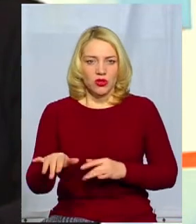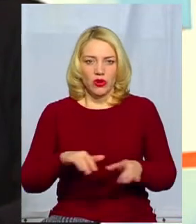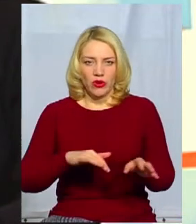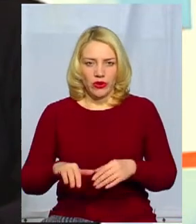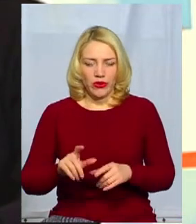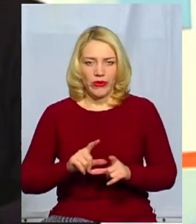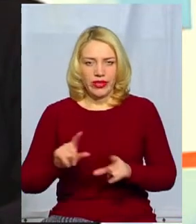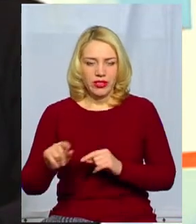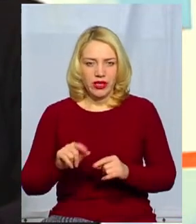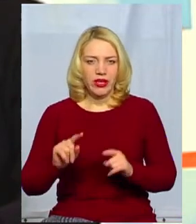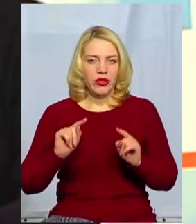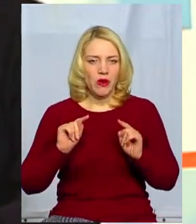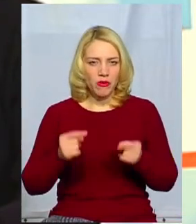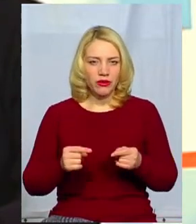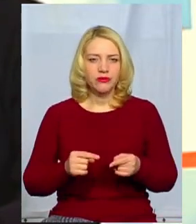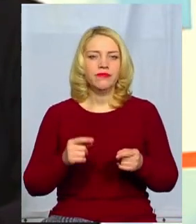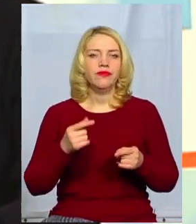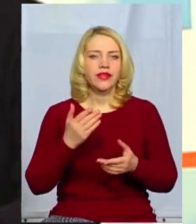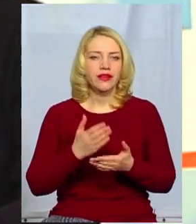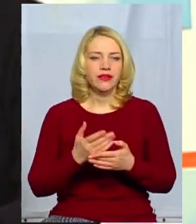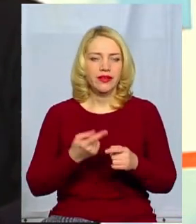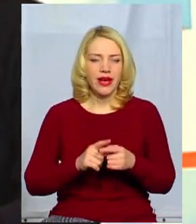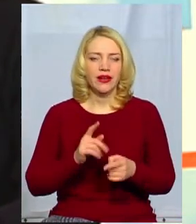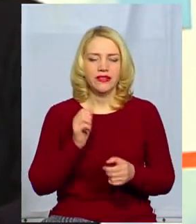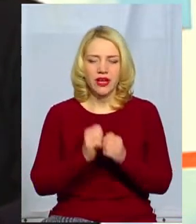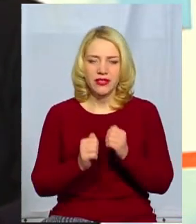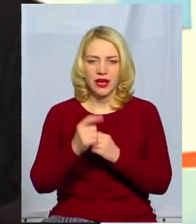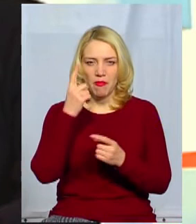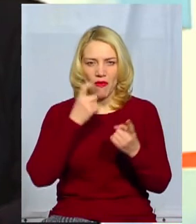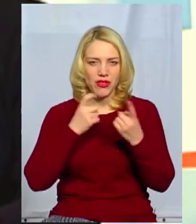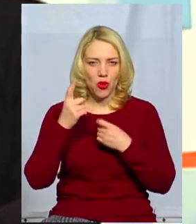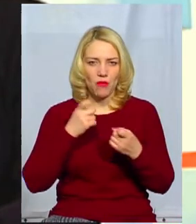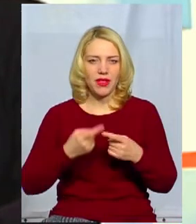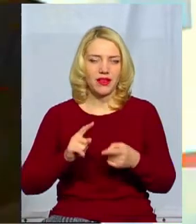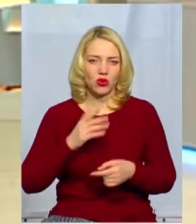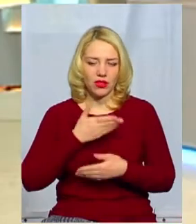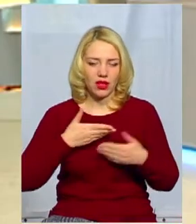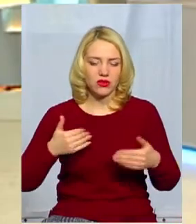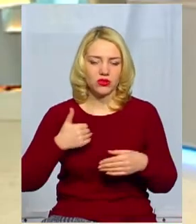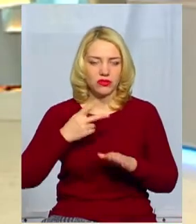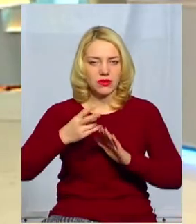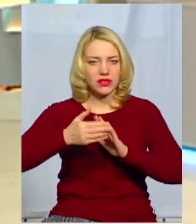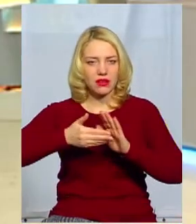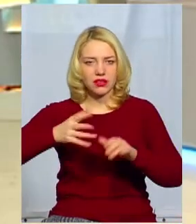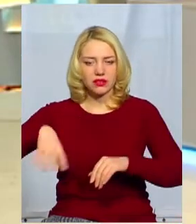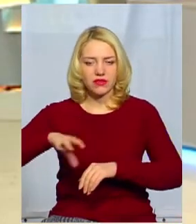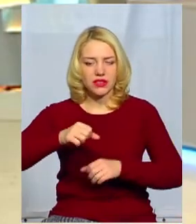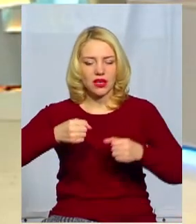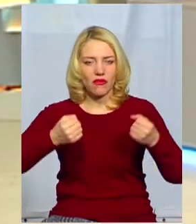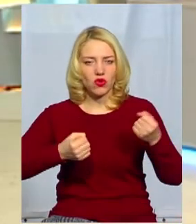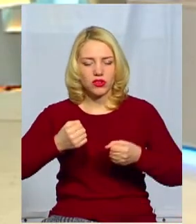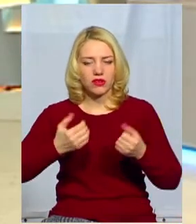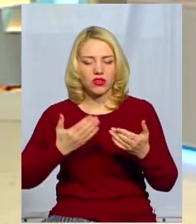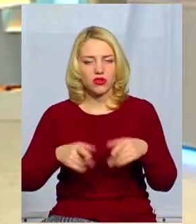проїхати. Тому є часті повідомлення до нас, але хотів би закликати водіїв, що якщо